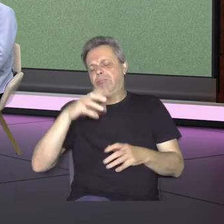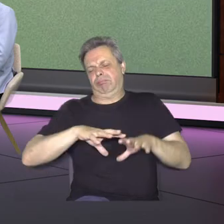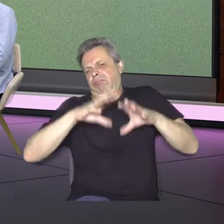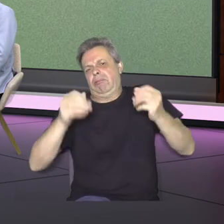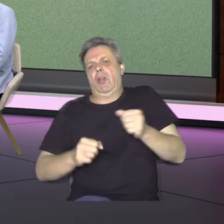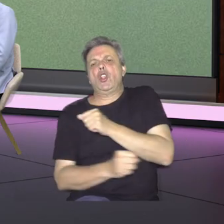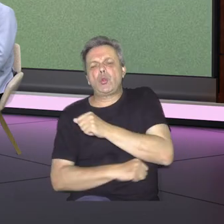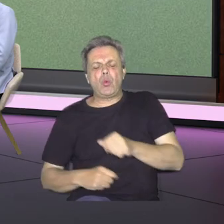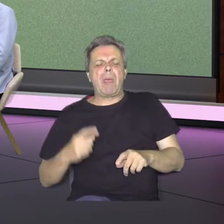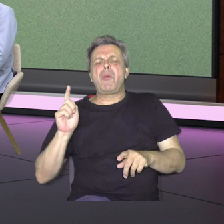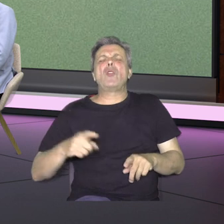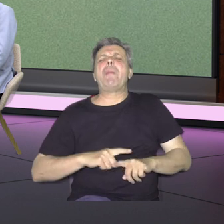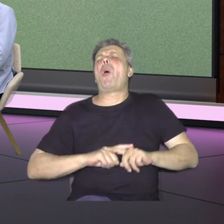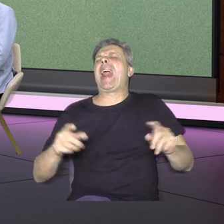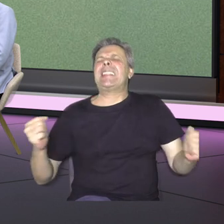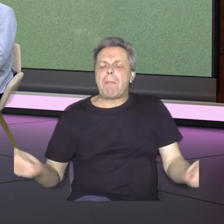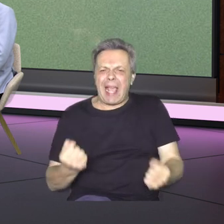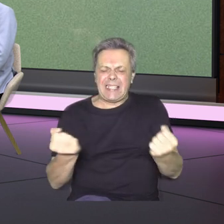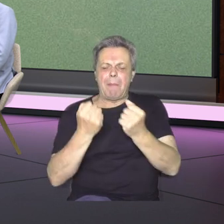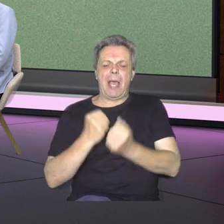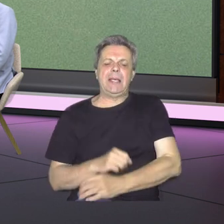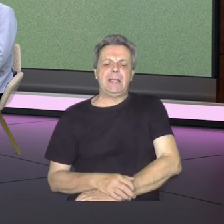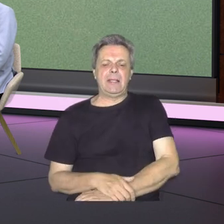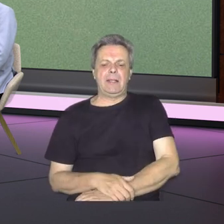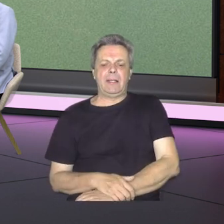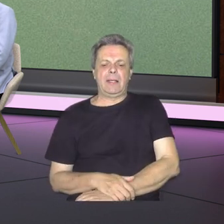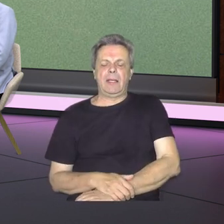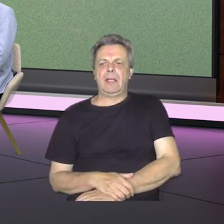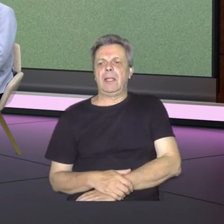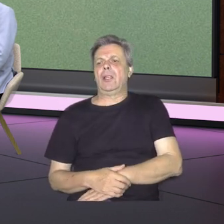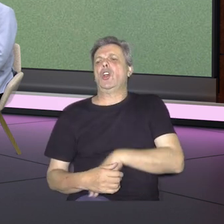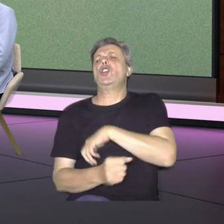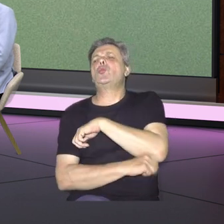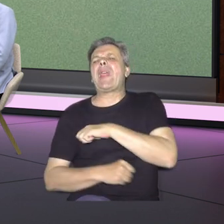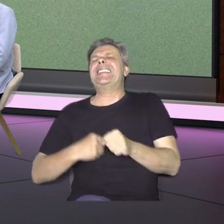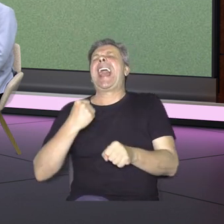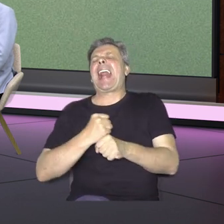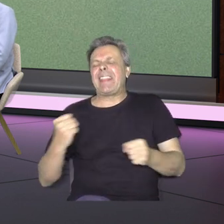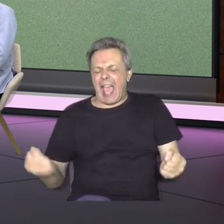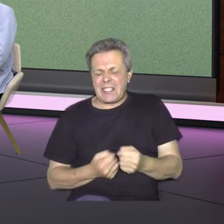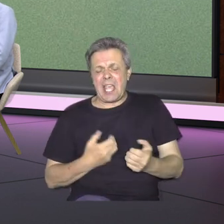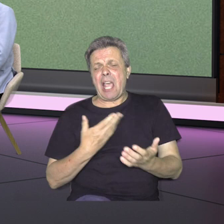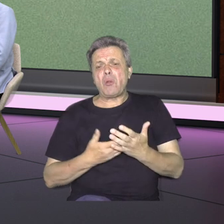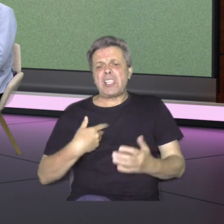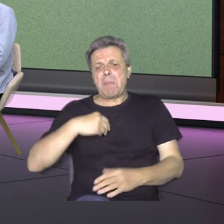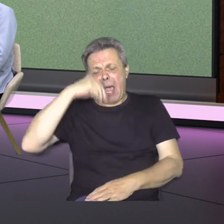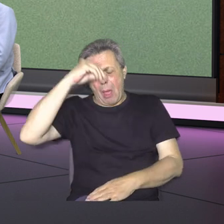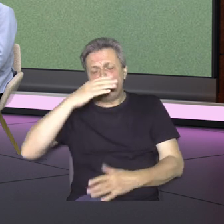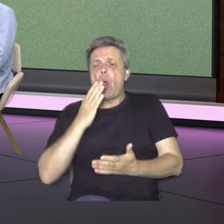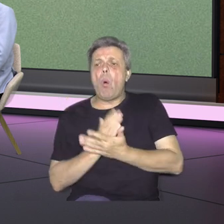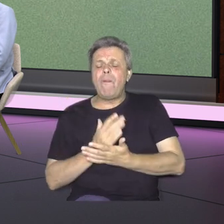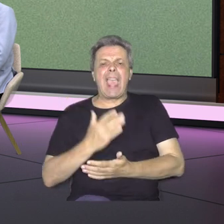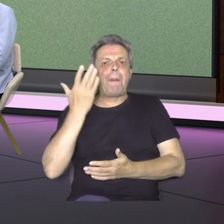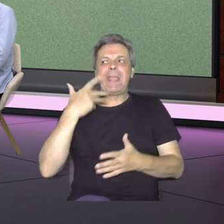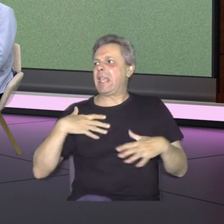studij. Bio sam po tim raznim akcijama, te studentske radne akcije. Tako da sam ja naučio